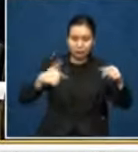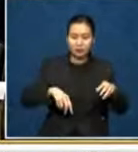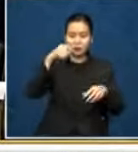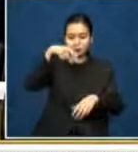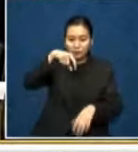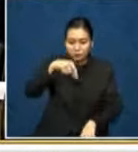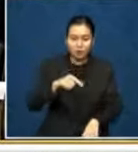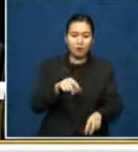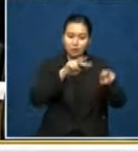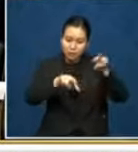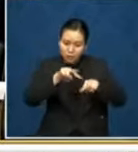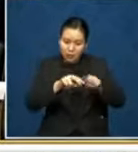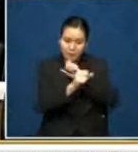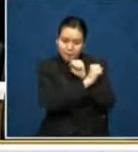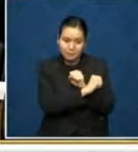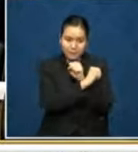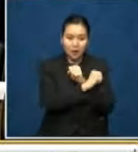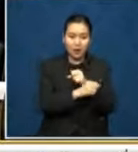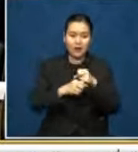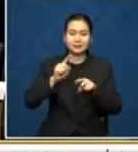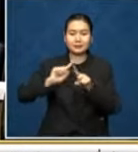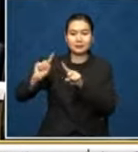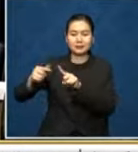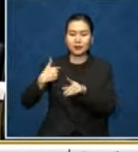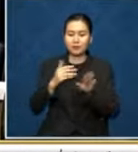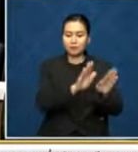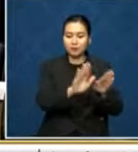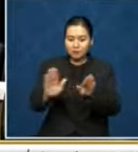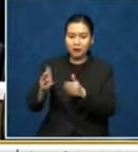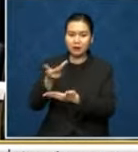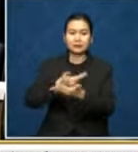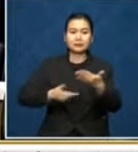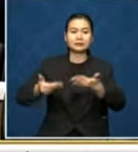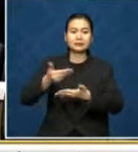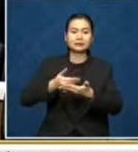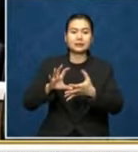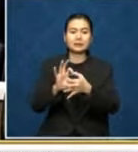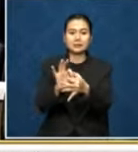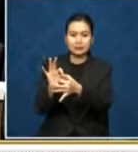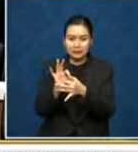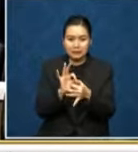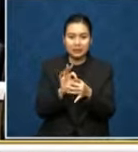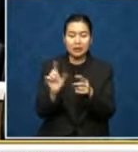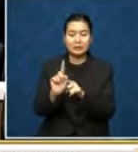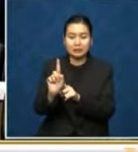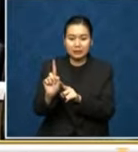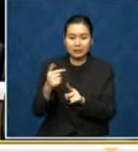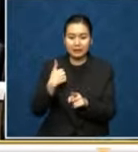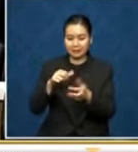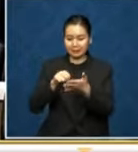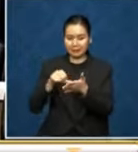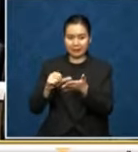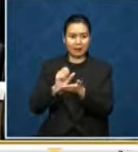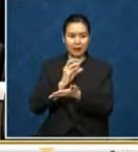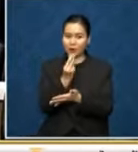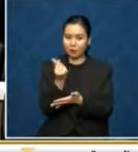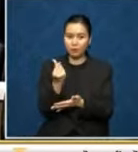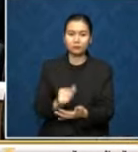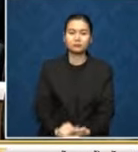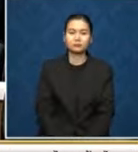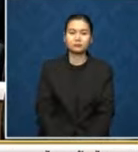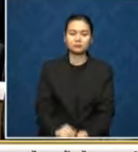ปลอดภัยให้ประชาชนและฝากท่านประธานประสานไปยังหน่วยงานที่เกี่ยวข้องเข้าไปซ่อมแซมแก้ไขปัญหาให้ประชาชนโดยไวครับ